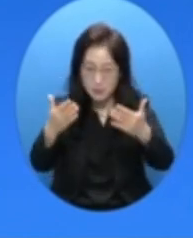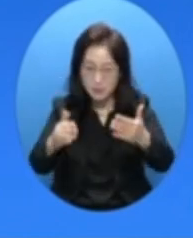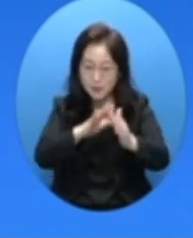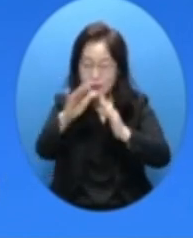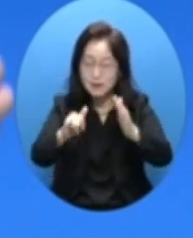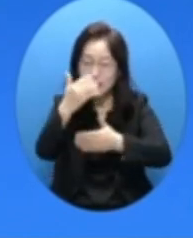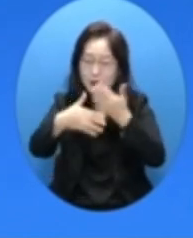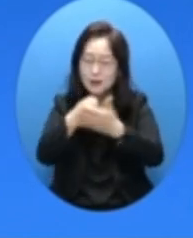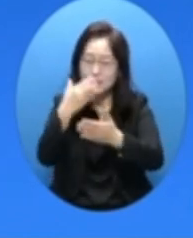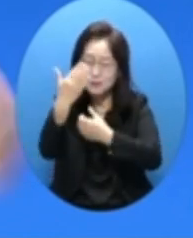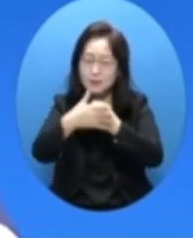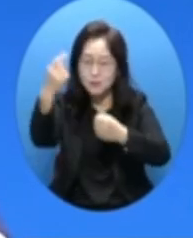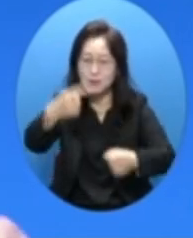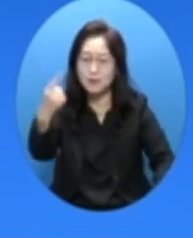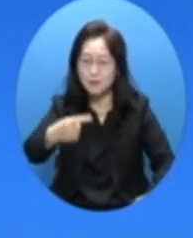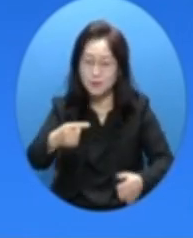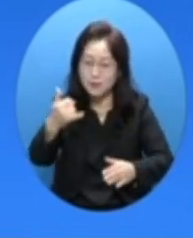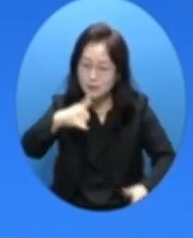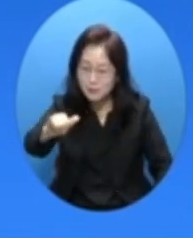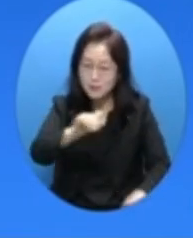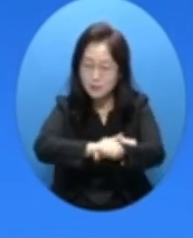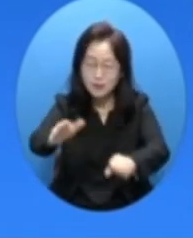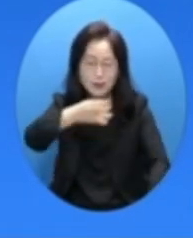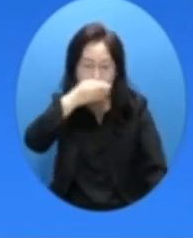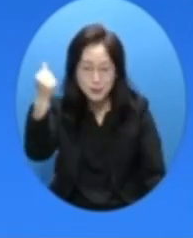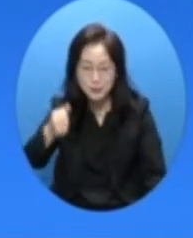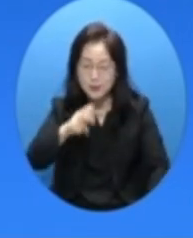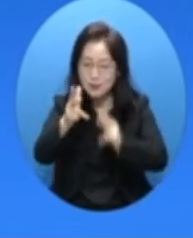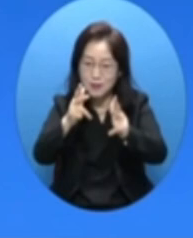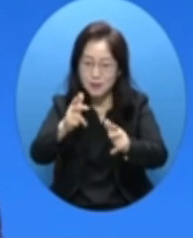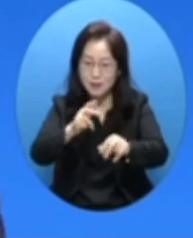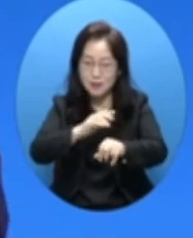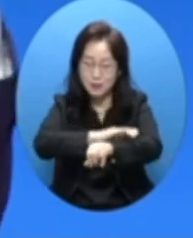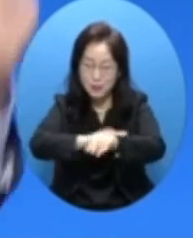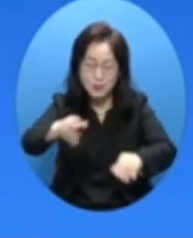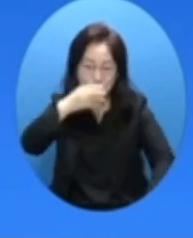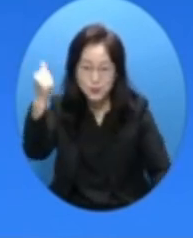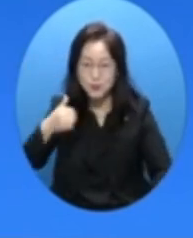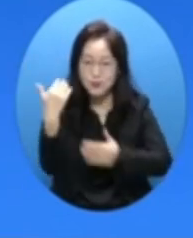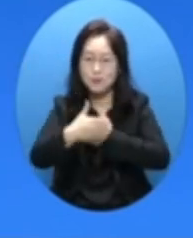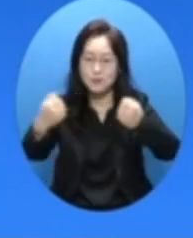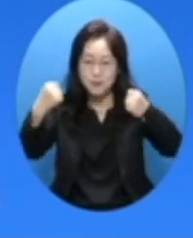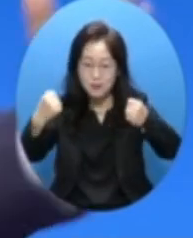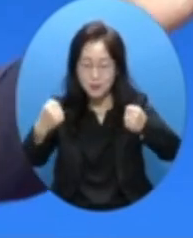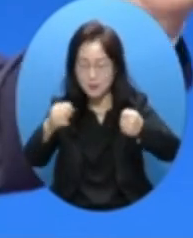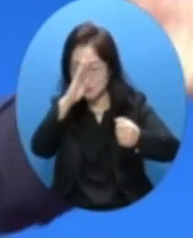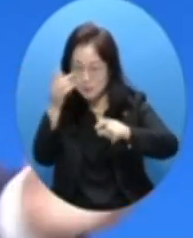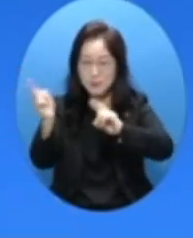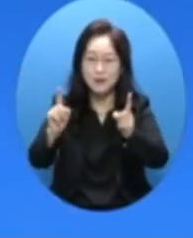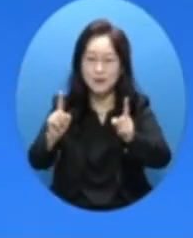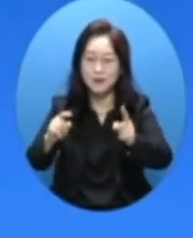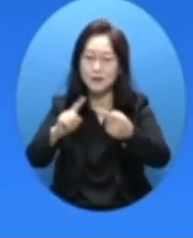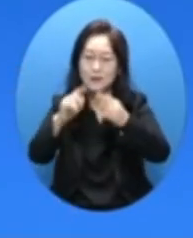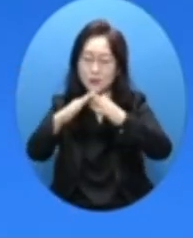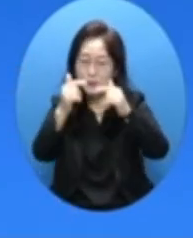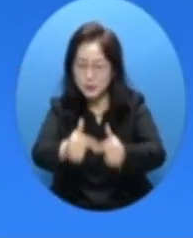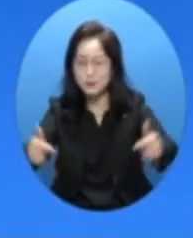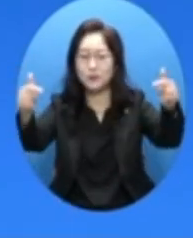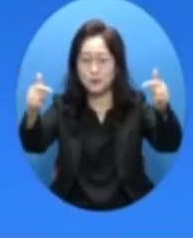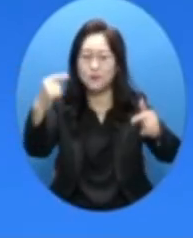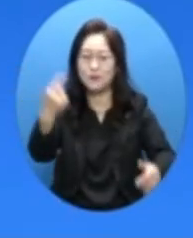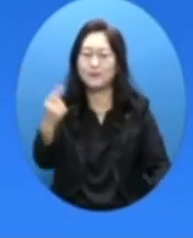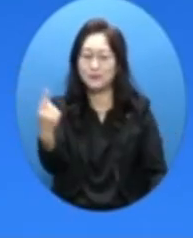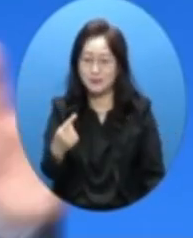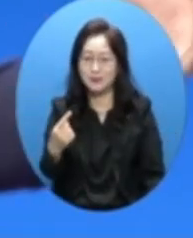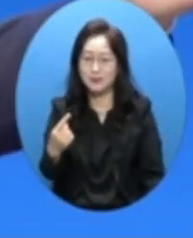임할 것입니다 여러분 자녀들이 잘 될 것입니다 여러분 사비 다시 일어나게 될 것입니다 육신이 건강하게 될 것입니다 교회 큰 부위를 하게 될 것입니다